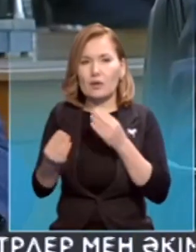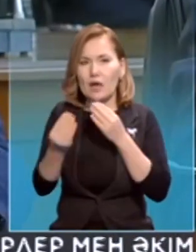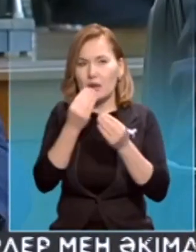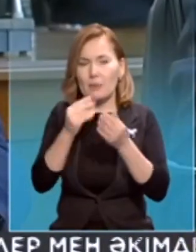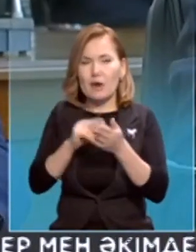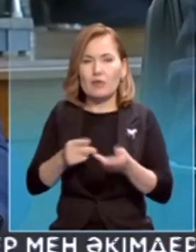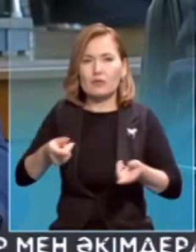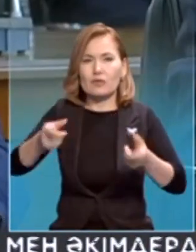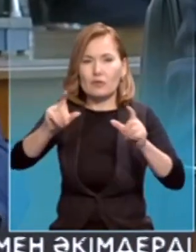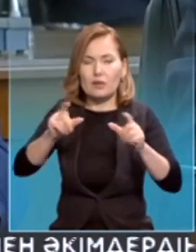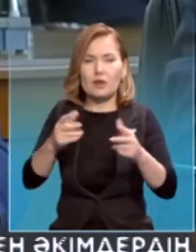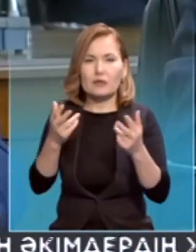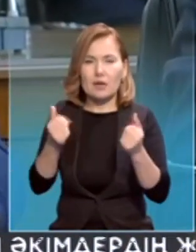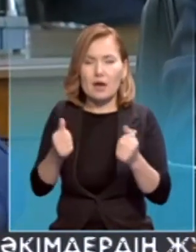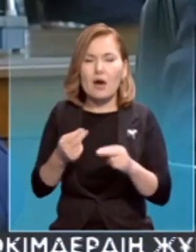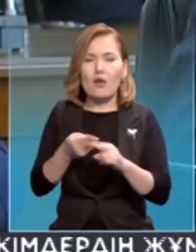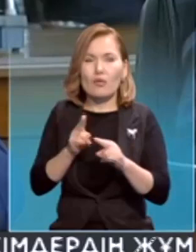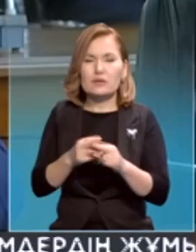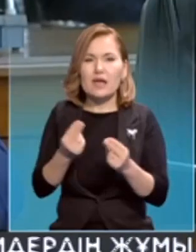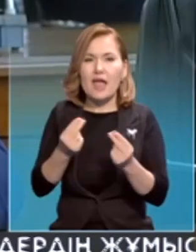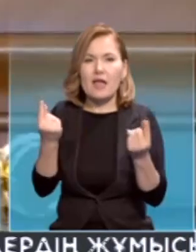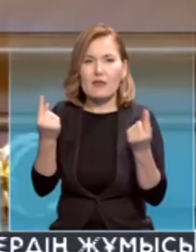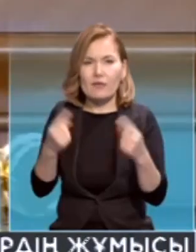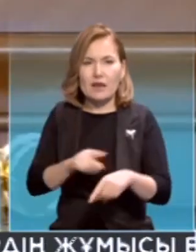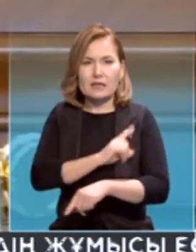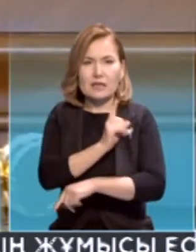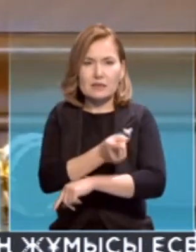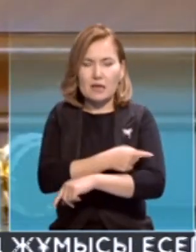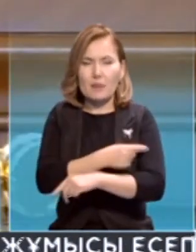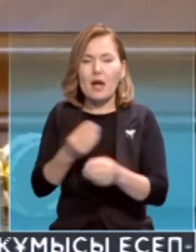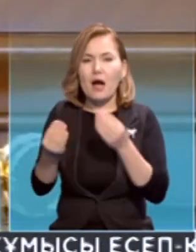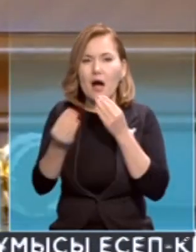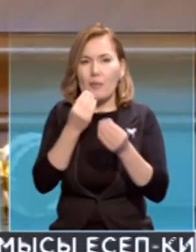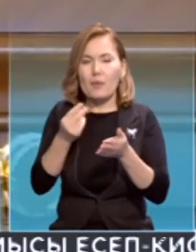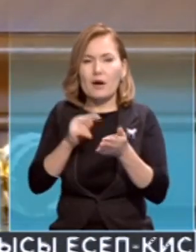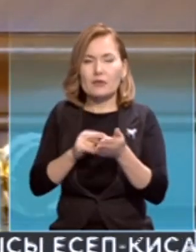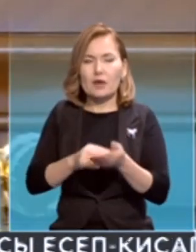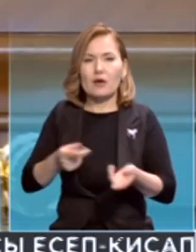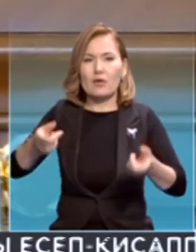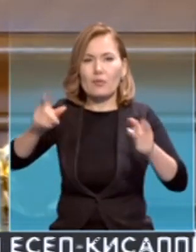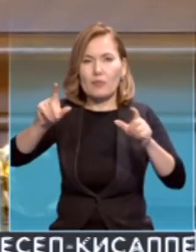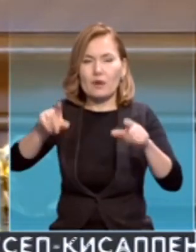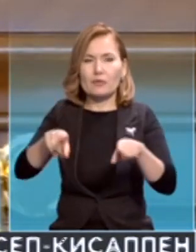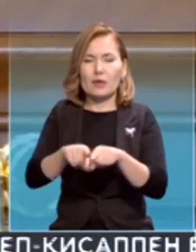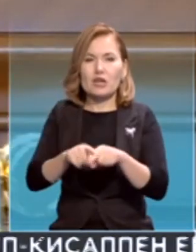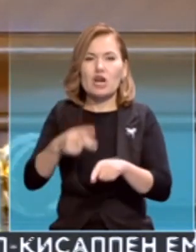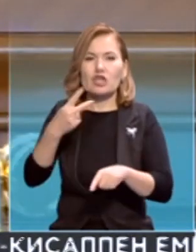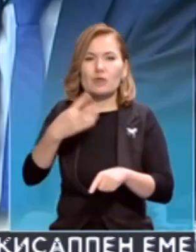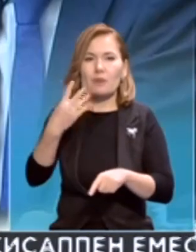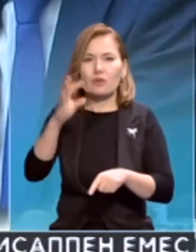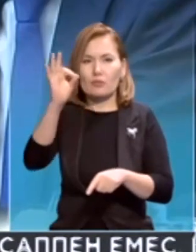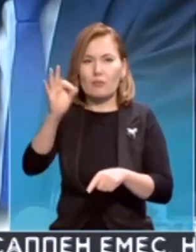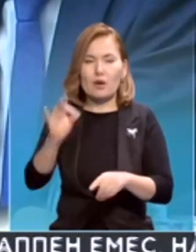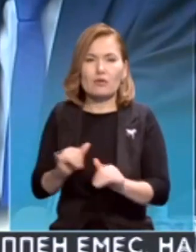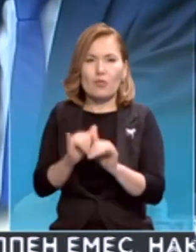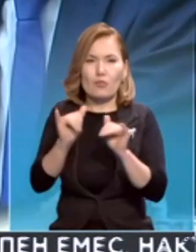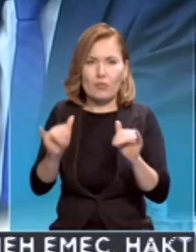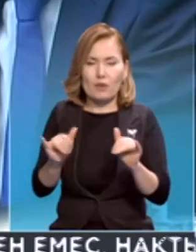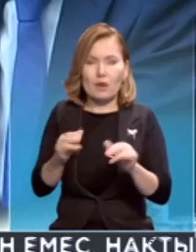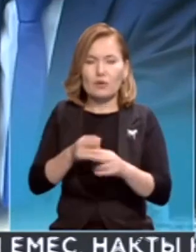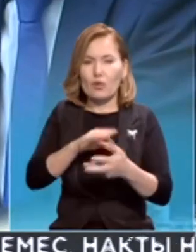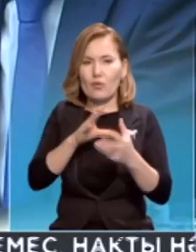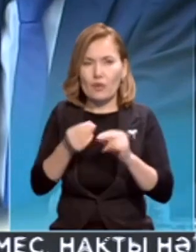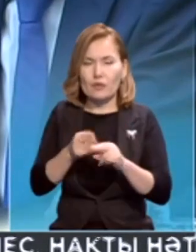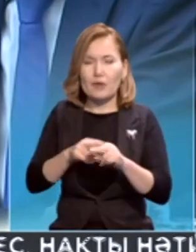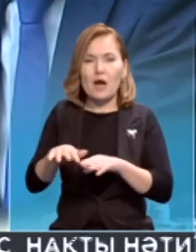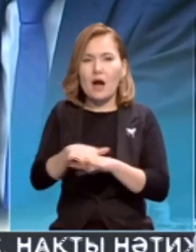қымбаттауы инфляцияның өсуіне себеп болып жатыр. Азық-түлік инфляциясы 24%-дан асты. Тұрғындардың